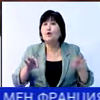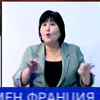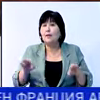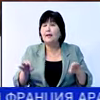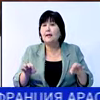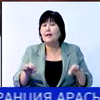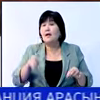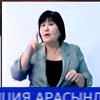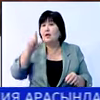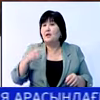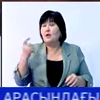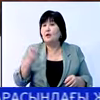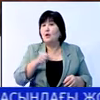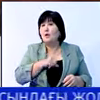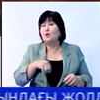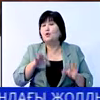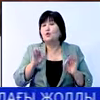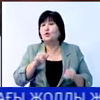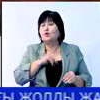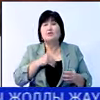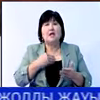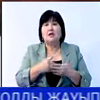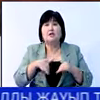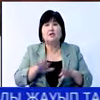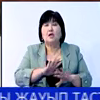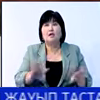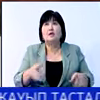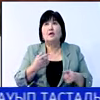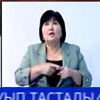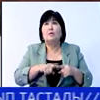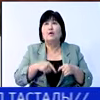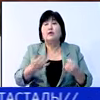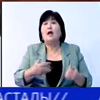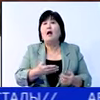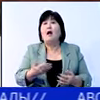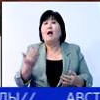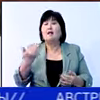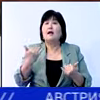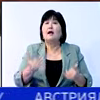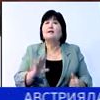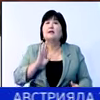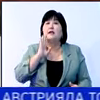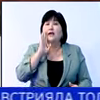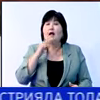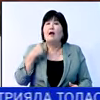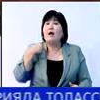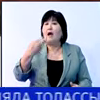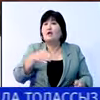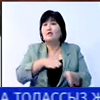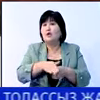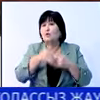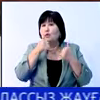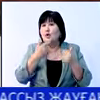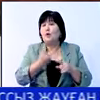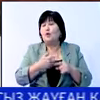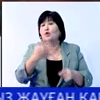жобаның егелері дұрыс өздерінің жұмыстарын жасамай, БРК лизингтің алдындағы да қазіргі таңдағы қарыздарын өтей алмай, қазір